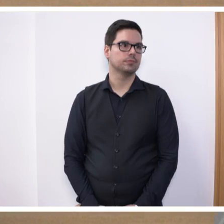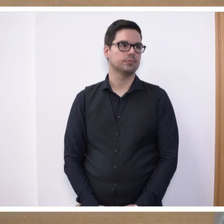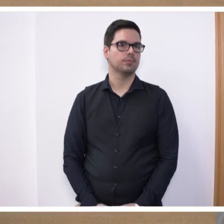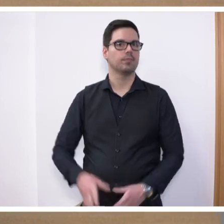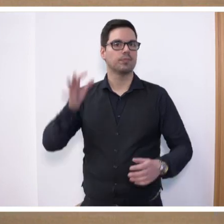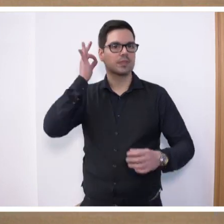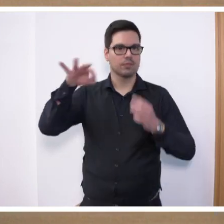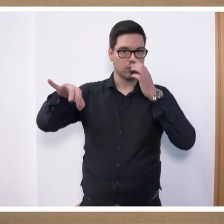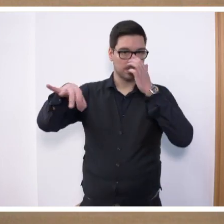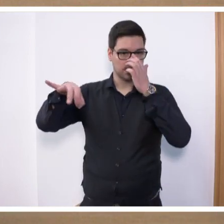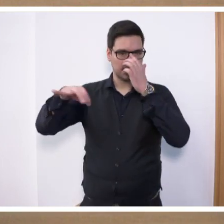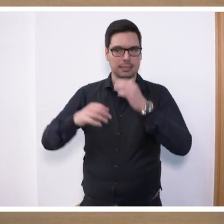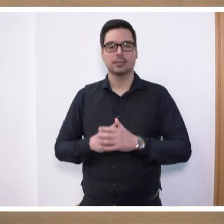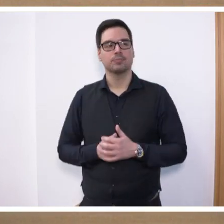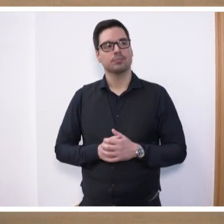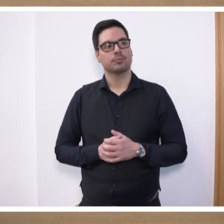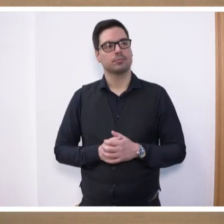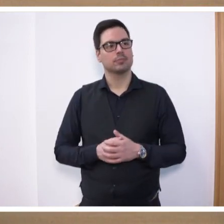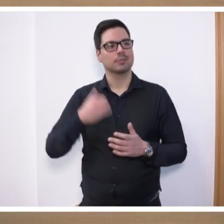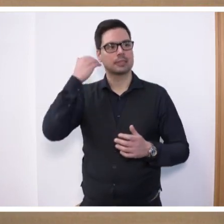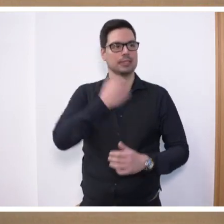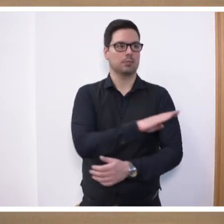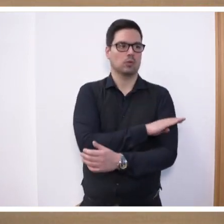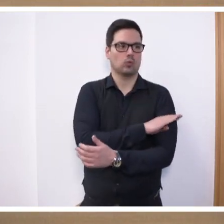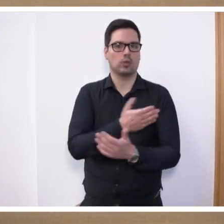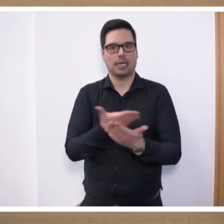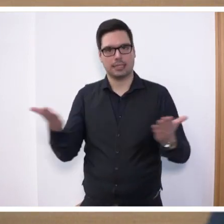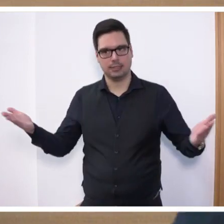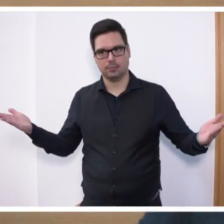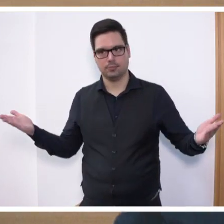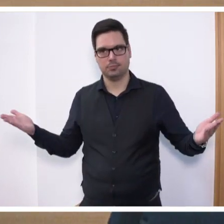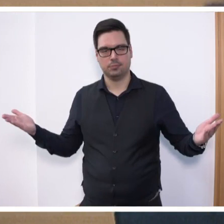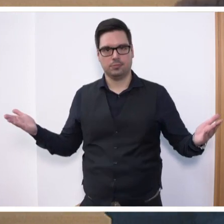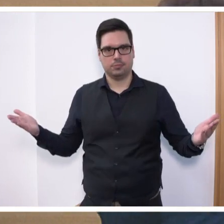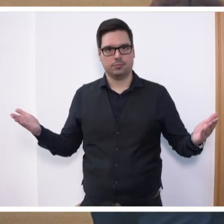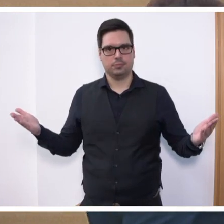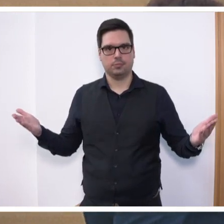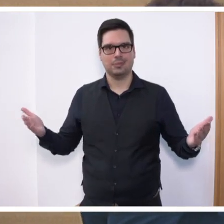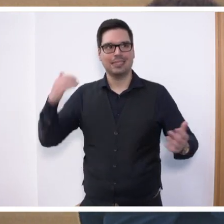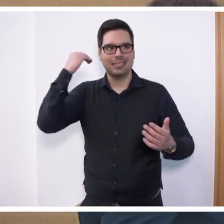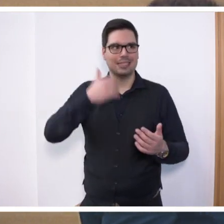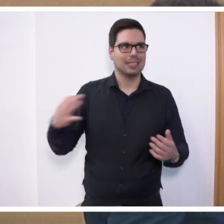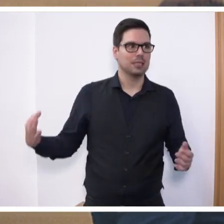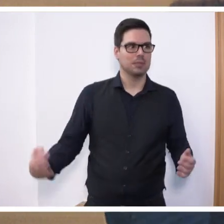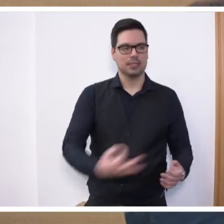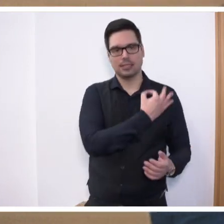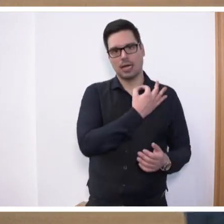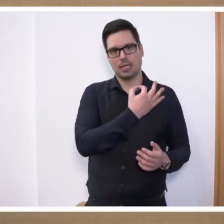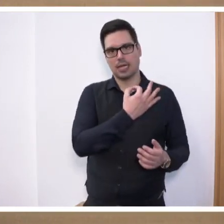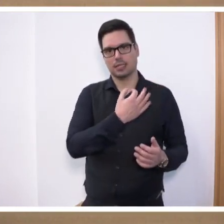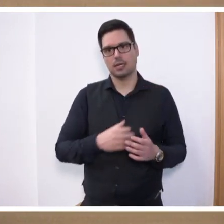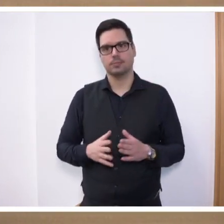Frau Präsidentin, liebe Kolleginnen und Kollegen, liebe Saarländerinnen und